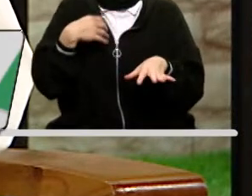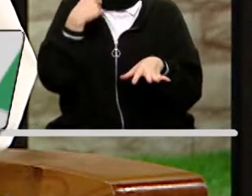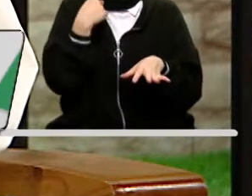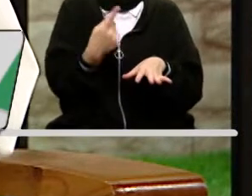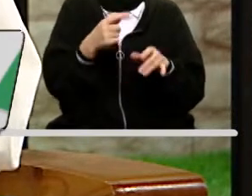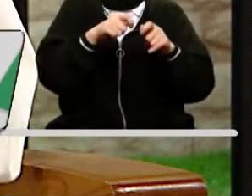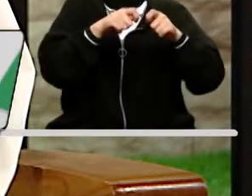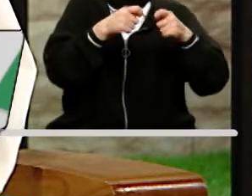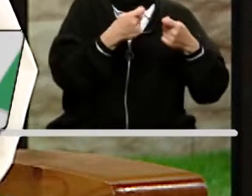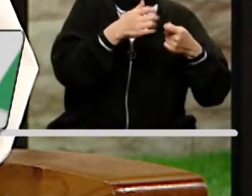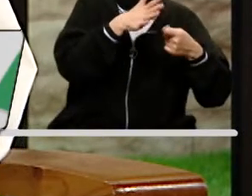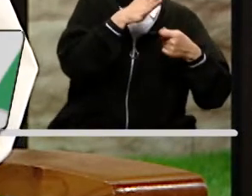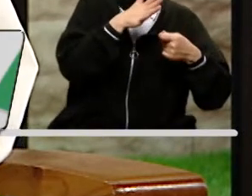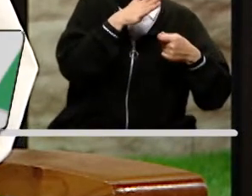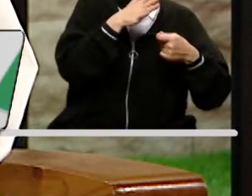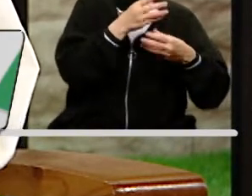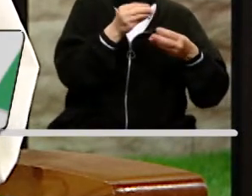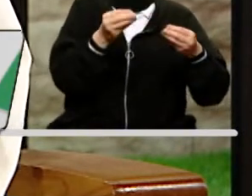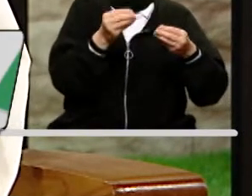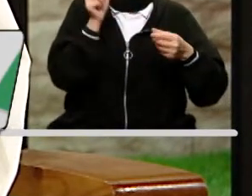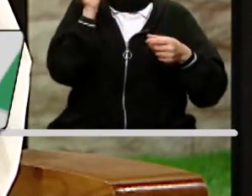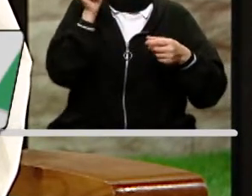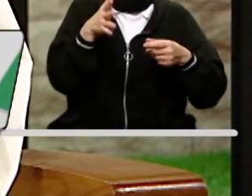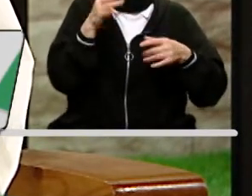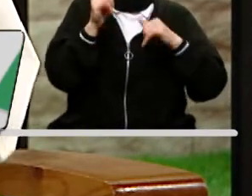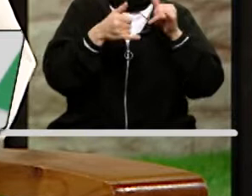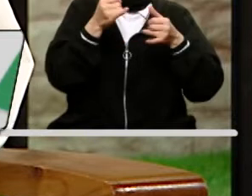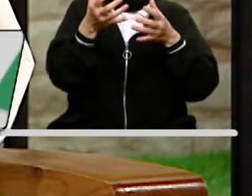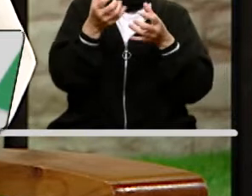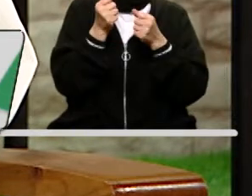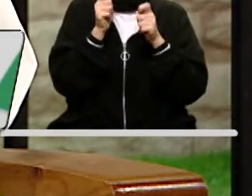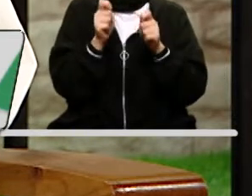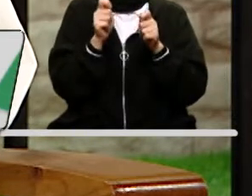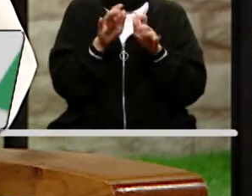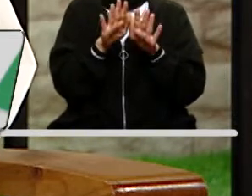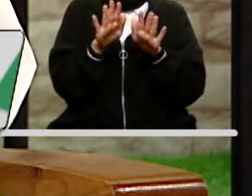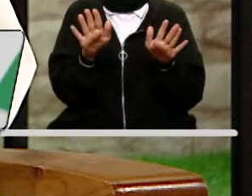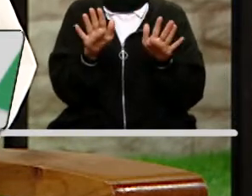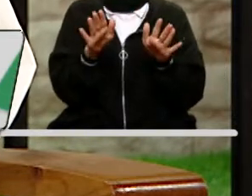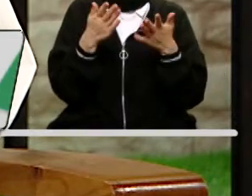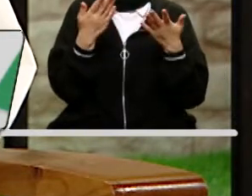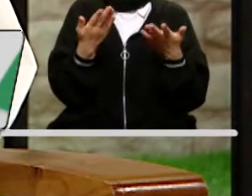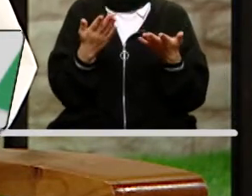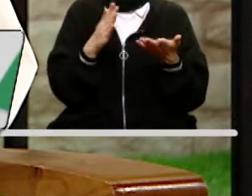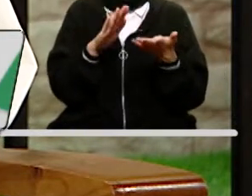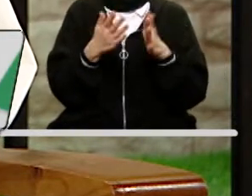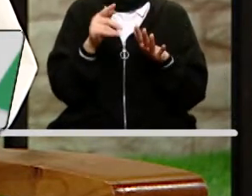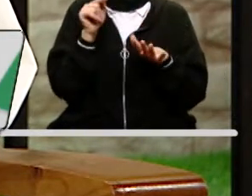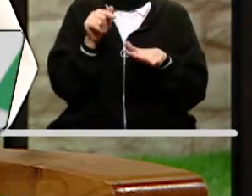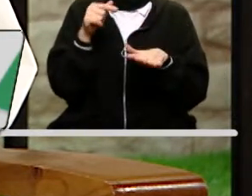bile çok lüks pahalı oyuncaklar almak zorunda değilsiniz. Evet. Ya da şöyle düşünelim.